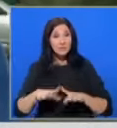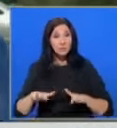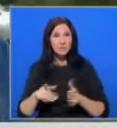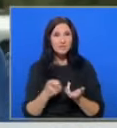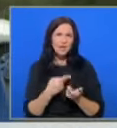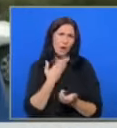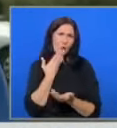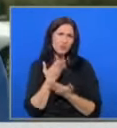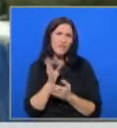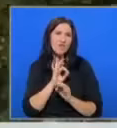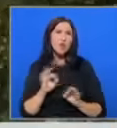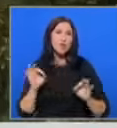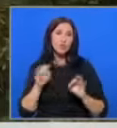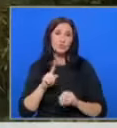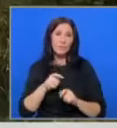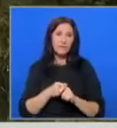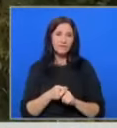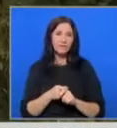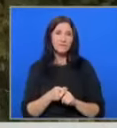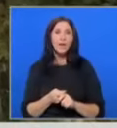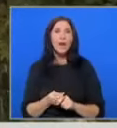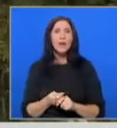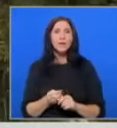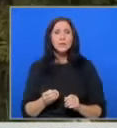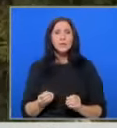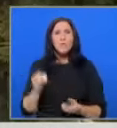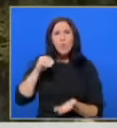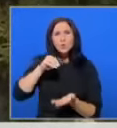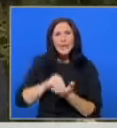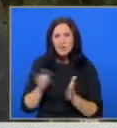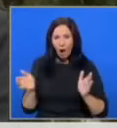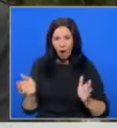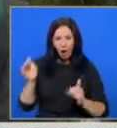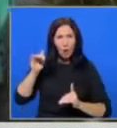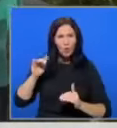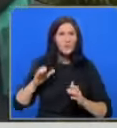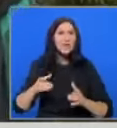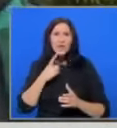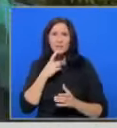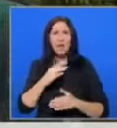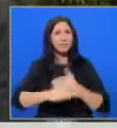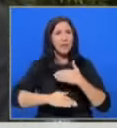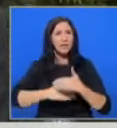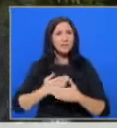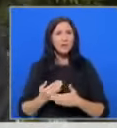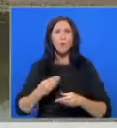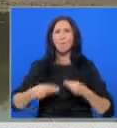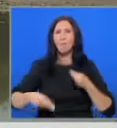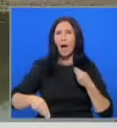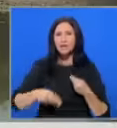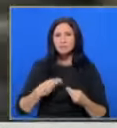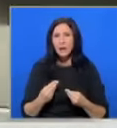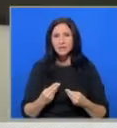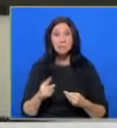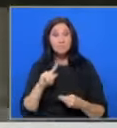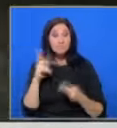Всеки обещава, никой нищо не прави. Това е. Сложиха контейнери за текстил, сложиха се контейнери за пластмаса и